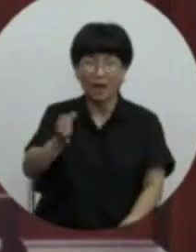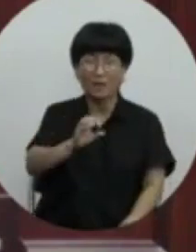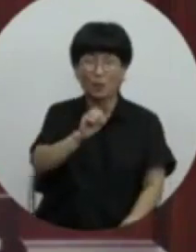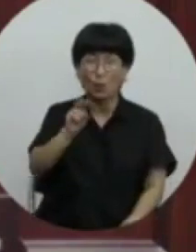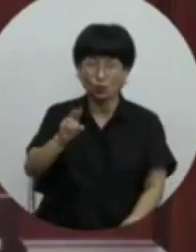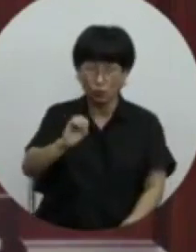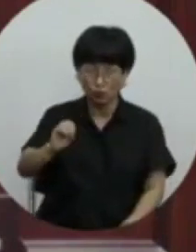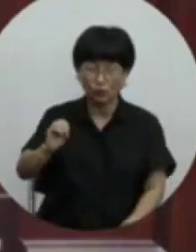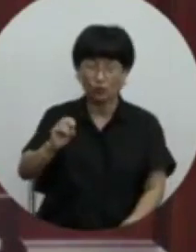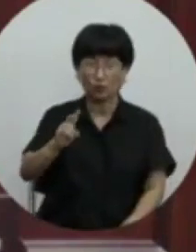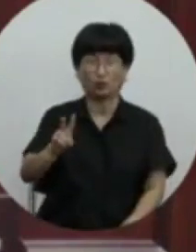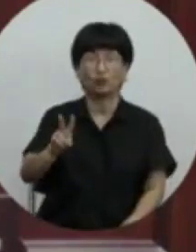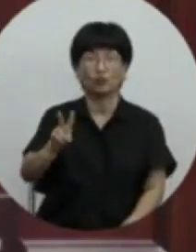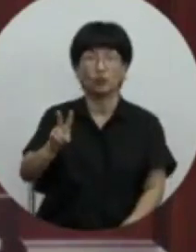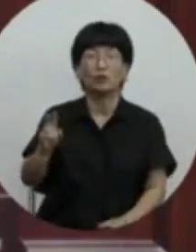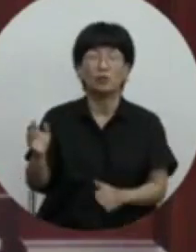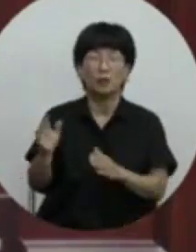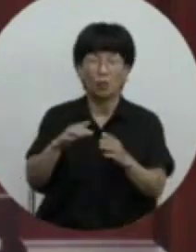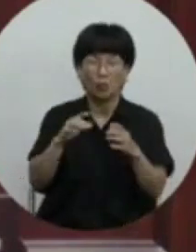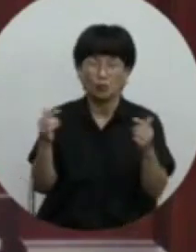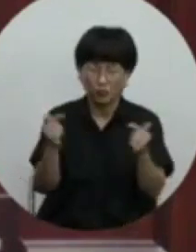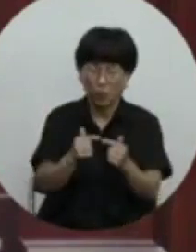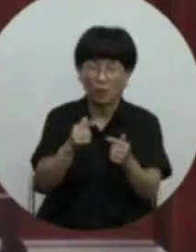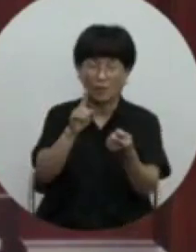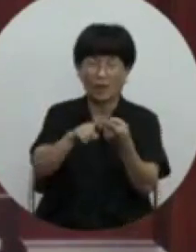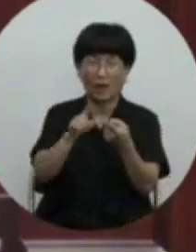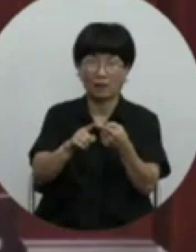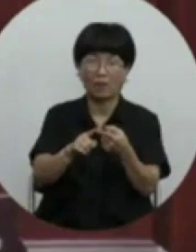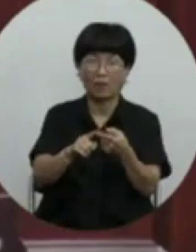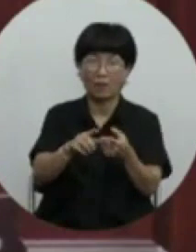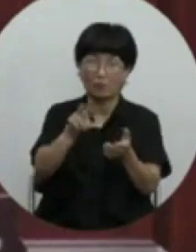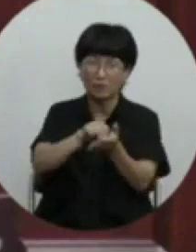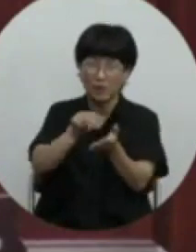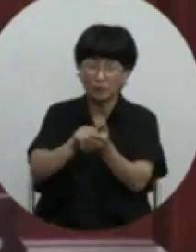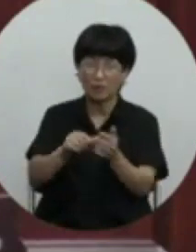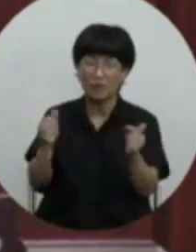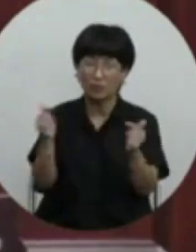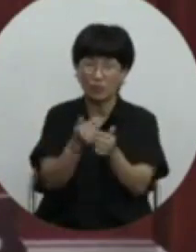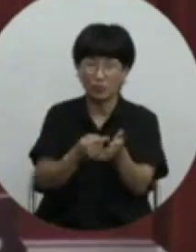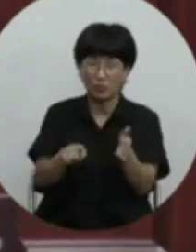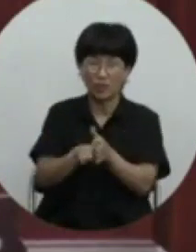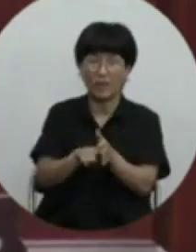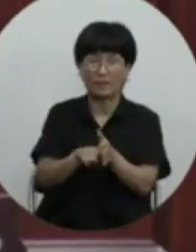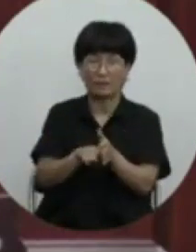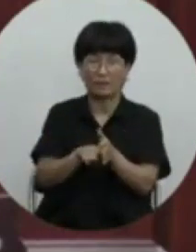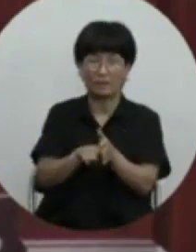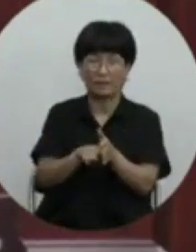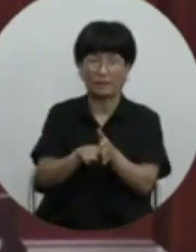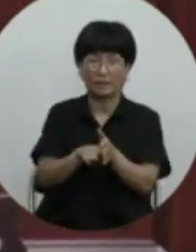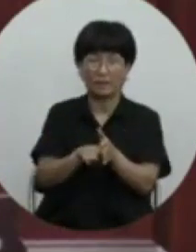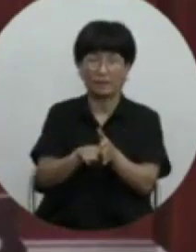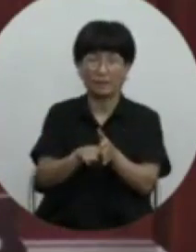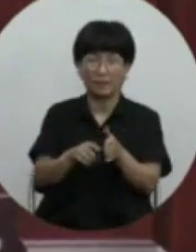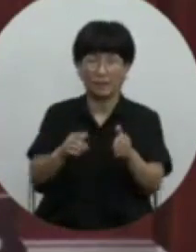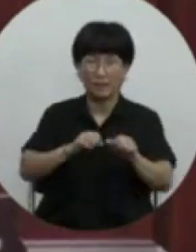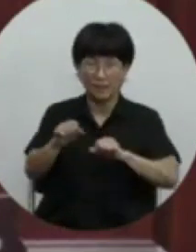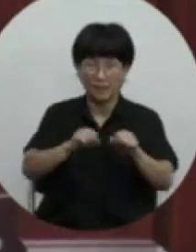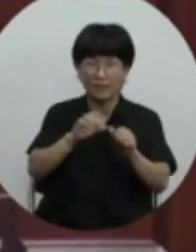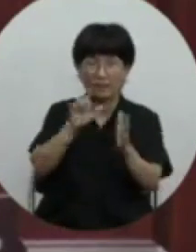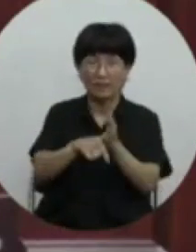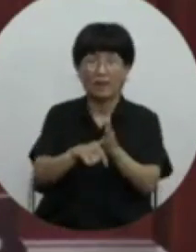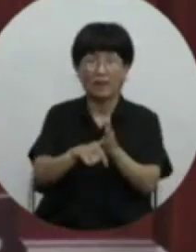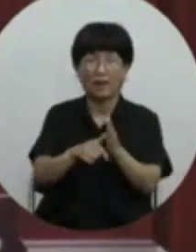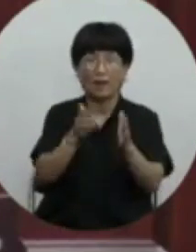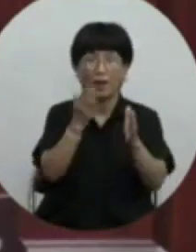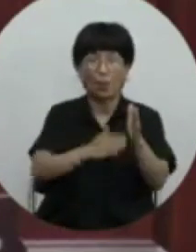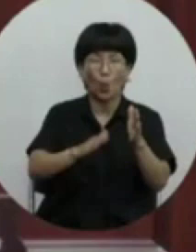교육 개혁 등을 충분히 고려하는 사업 계획을 세울 수 있는 전향적인 입장을 가져야만 공사의 앞날이 밝을 수 있다고